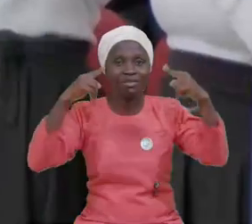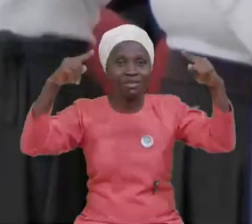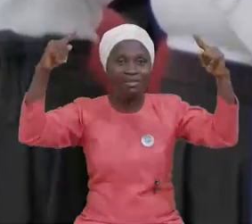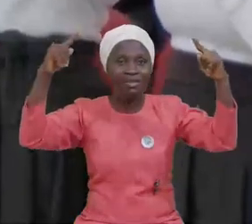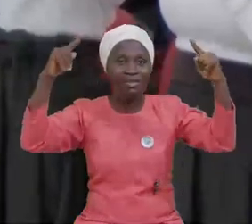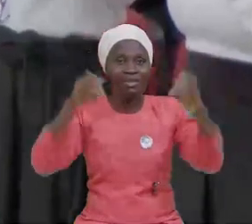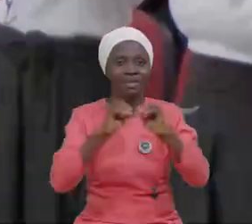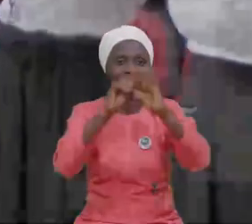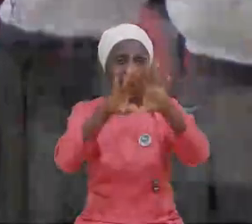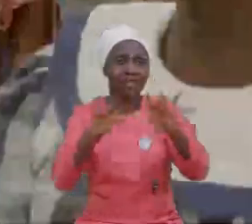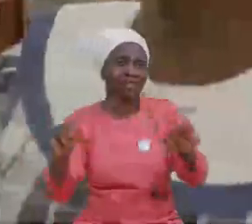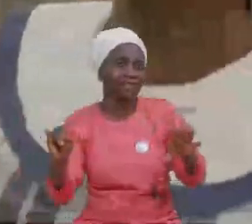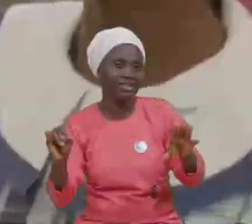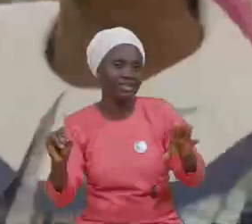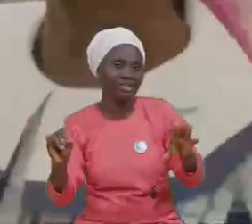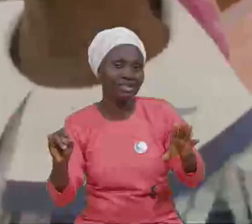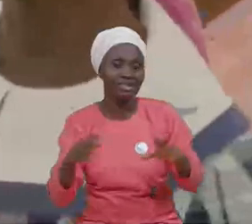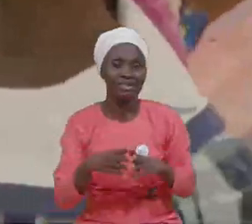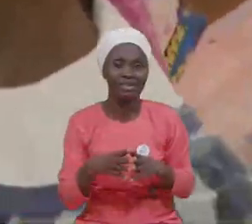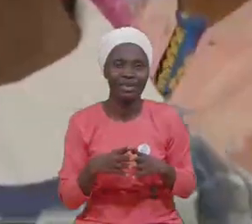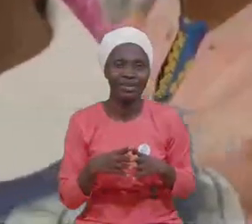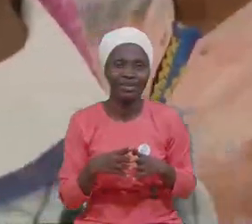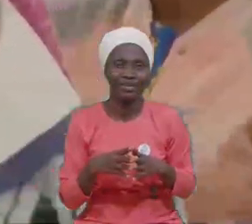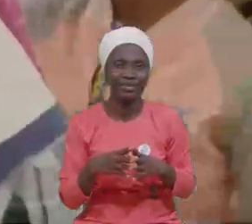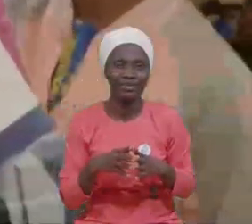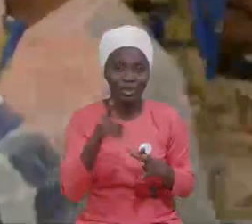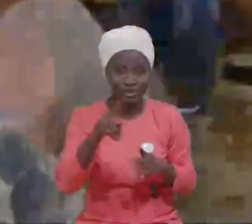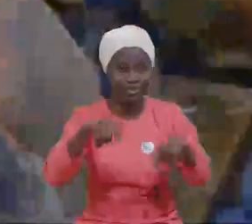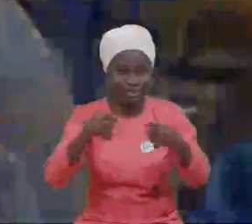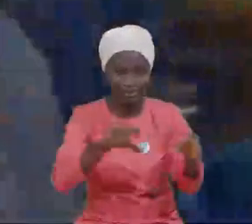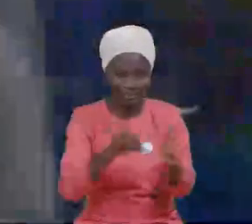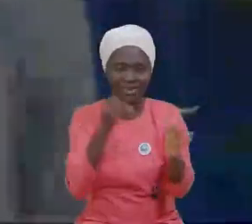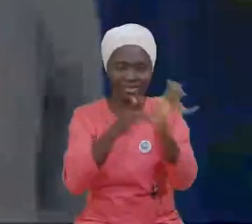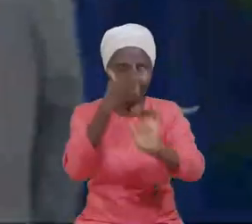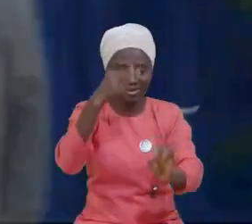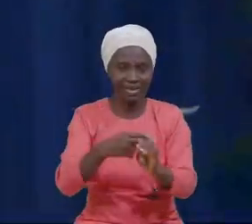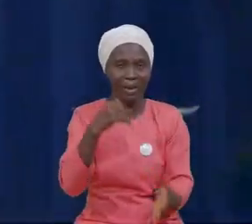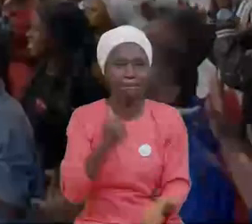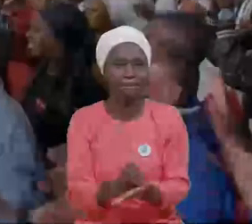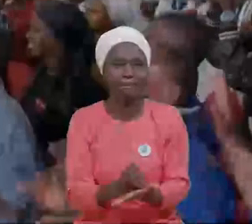Brillez. Va et fais-le.